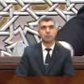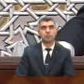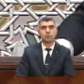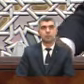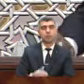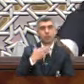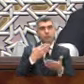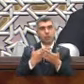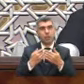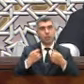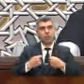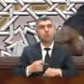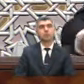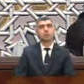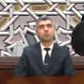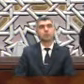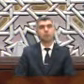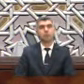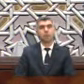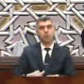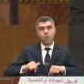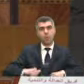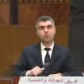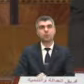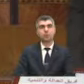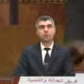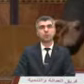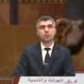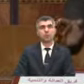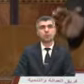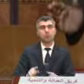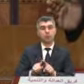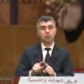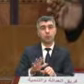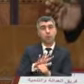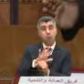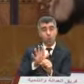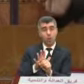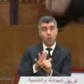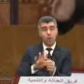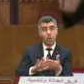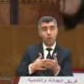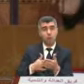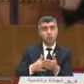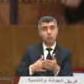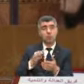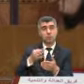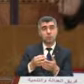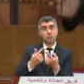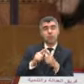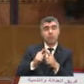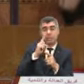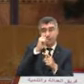شكرا السيد الرئيس. السيد الوزير، في حق هذا الوباء كيف ما حمل معاه تداعيات